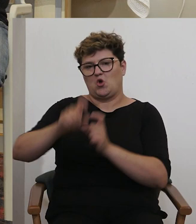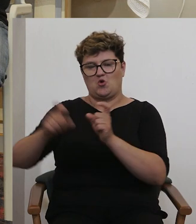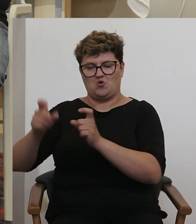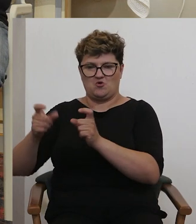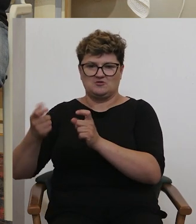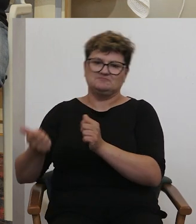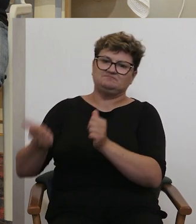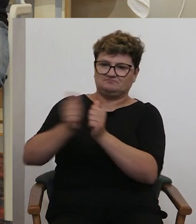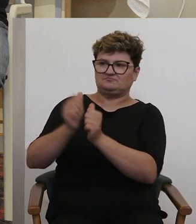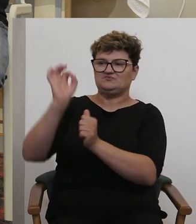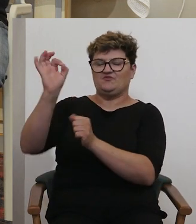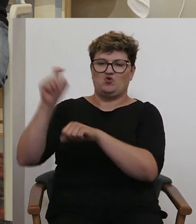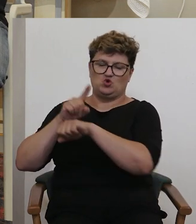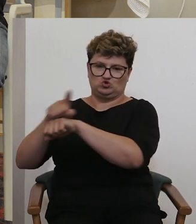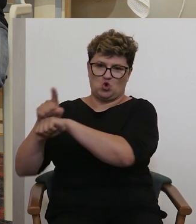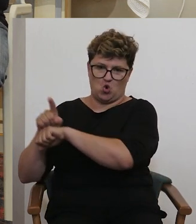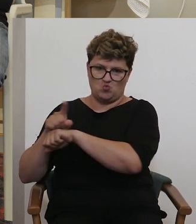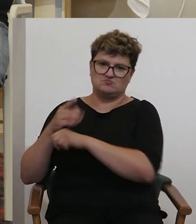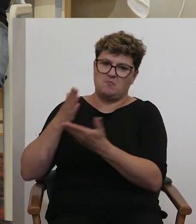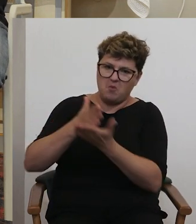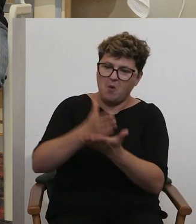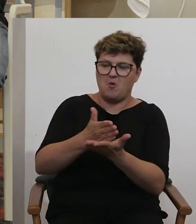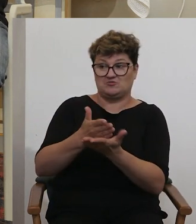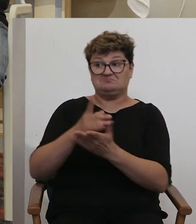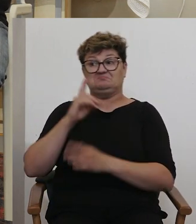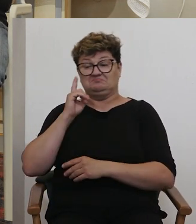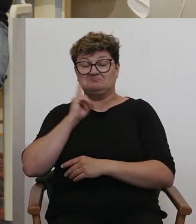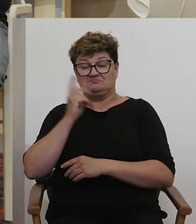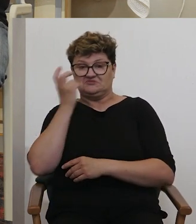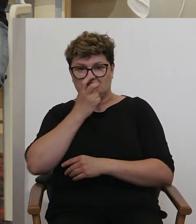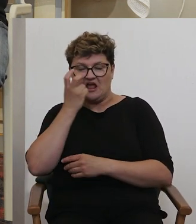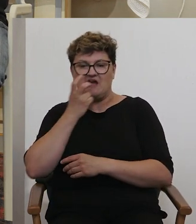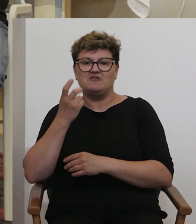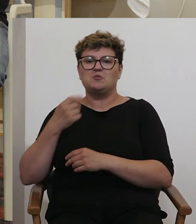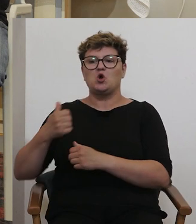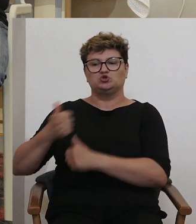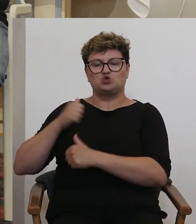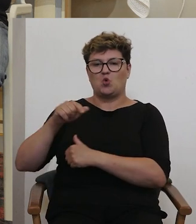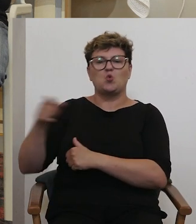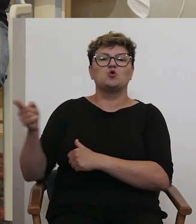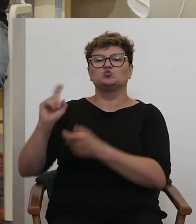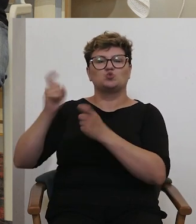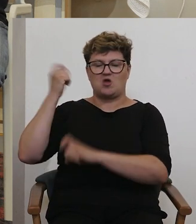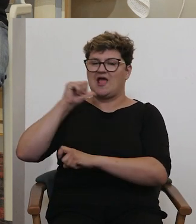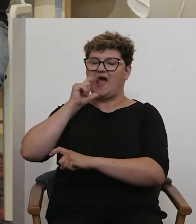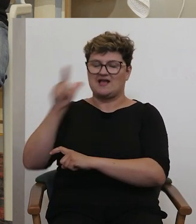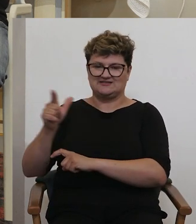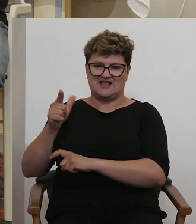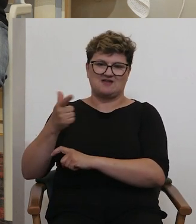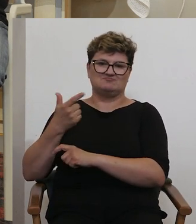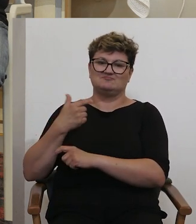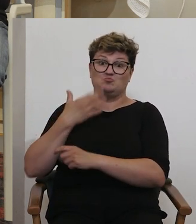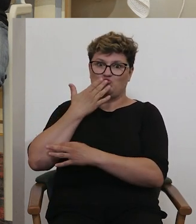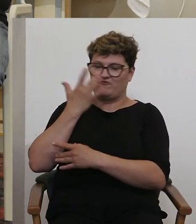kompanią własnych czołgów. Co ciekawe, to była kompania złożona z żołnierzy Azjatów, którzy nie mówili